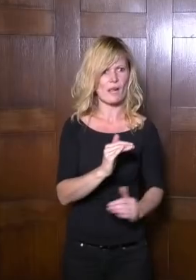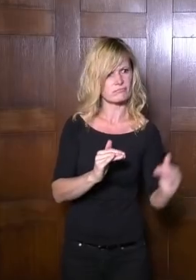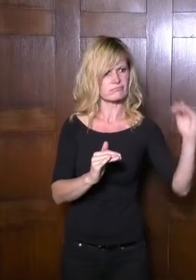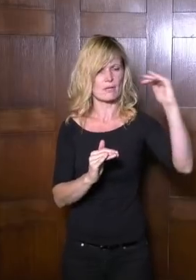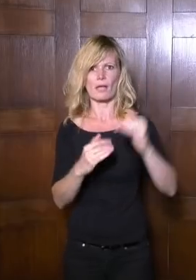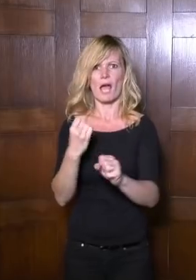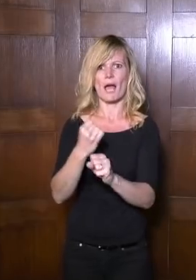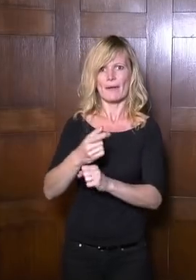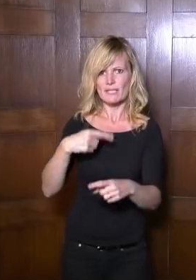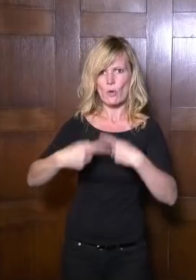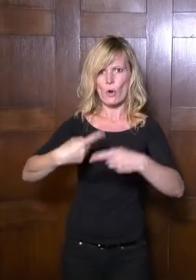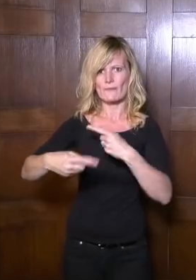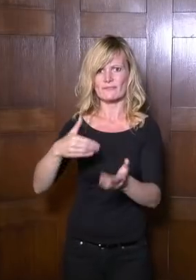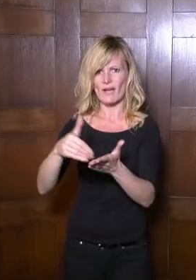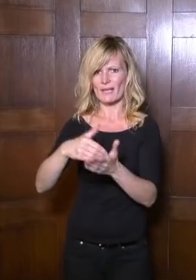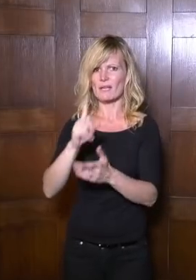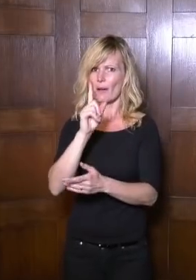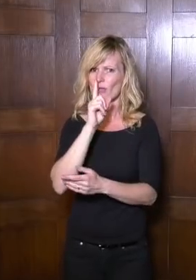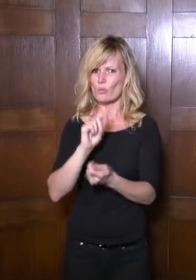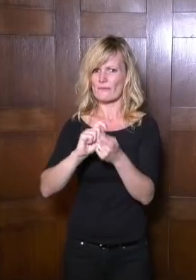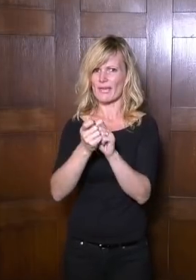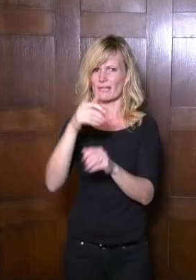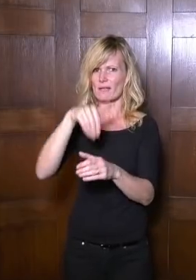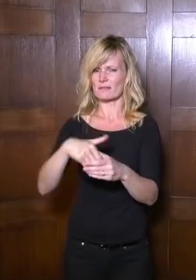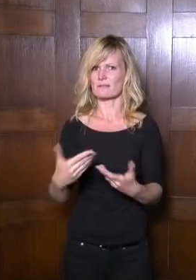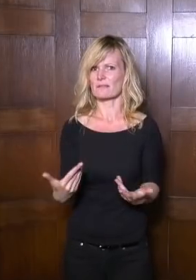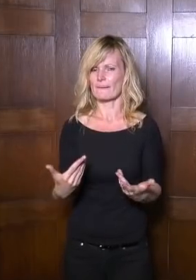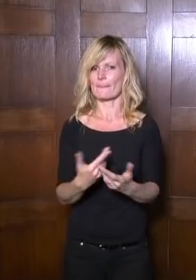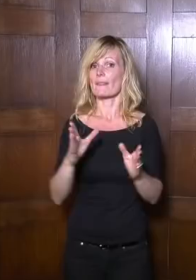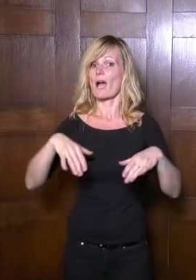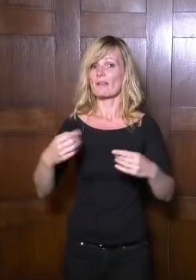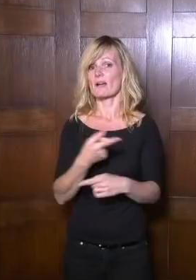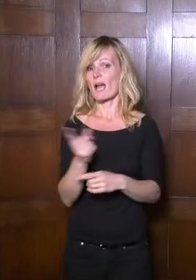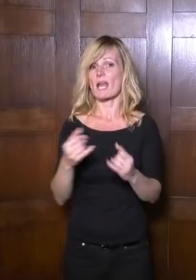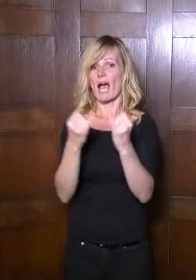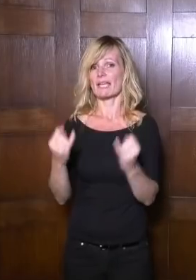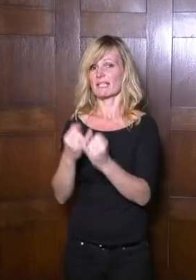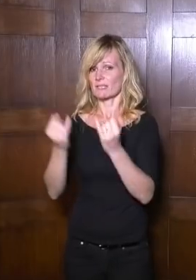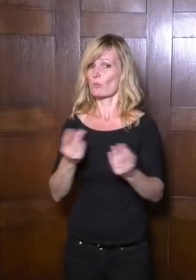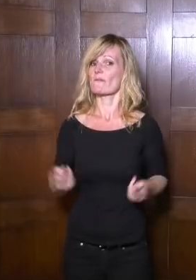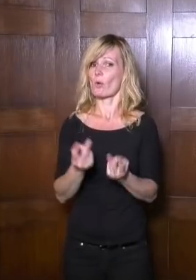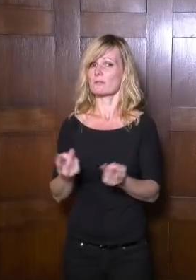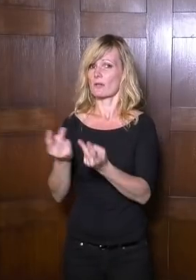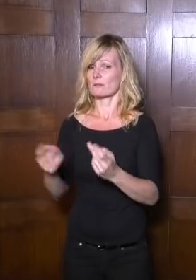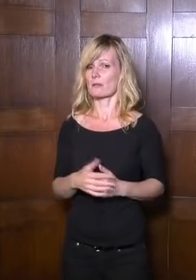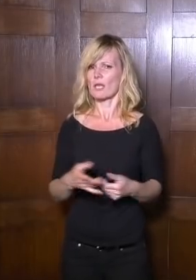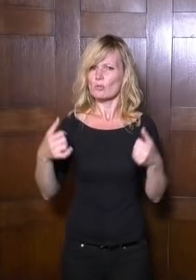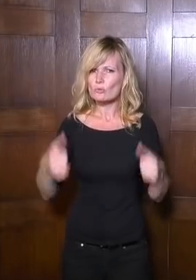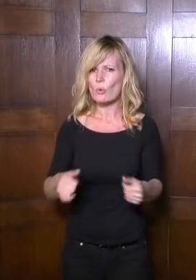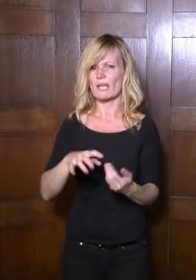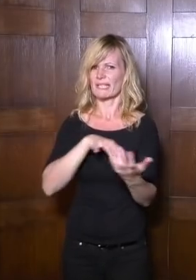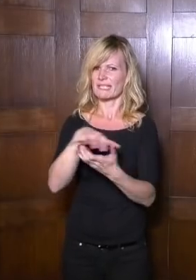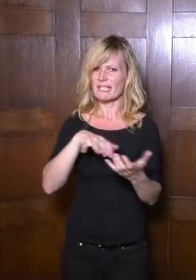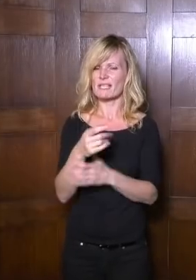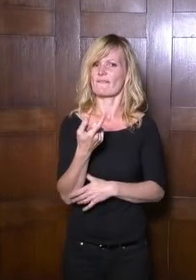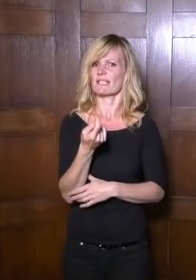sich nur verändert. Und zu Beginn sind die Einrichtungen ja auch alle gefördert. Das heißt, der Druck und die Krise finanzieller Art kommt erst